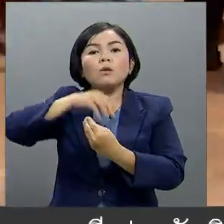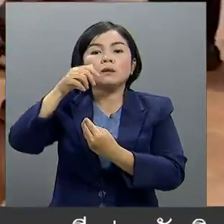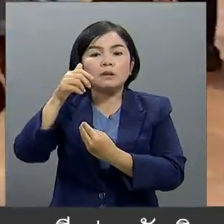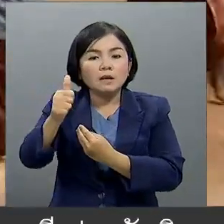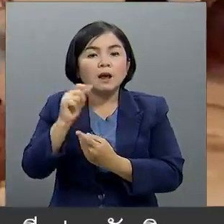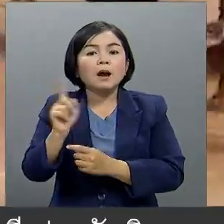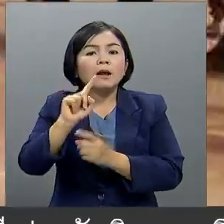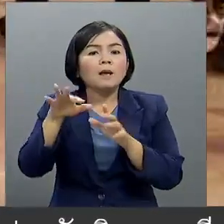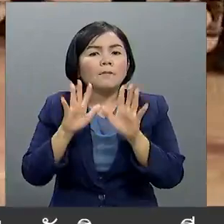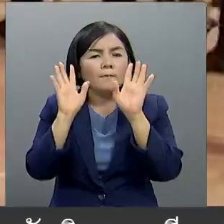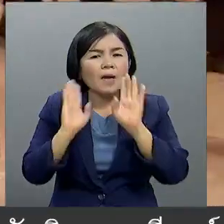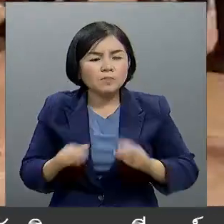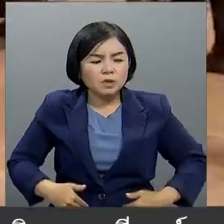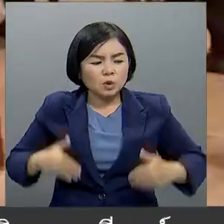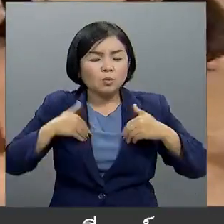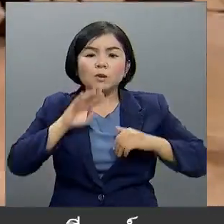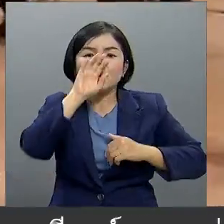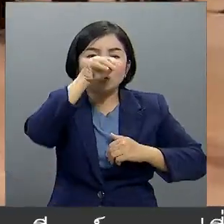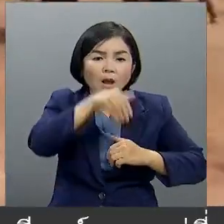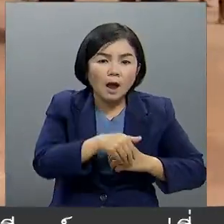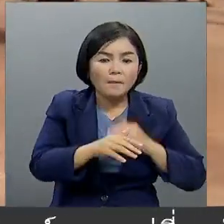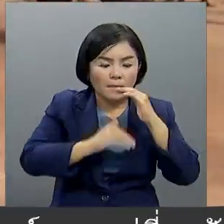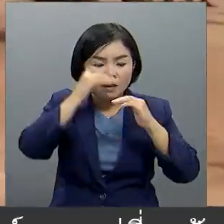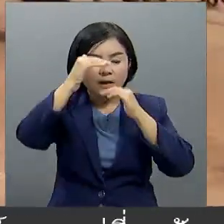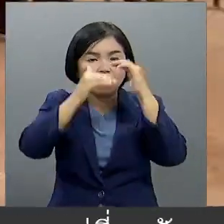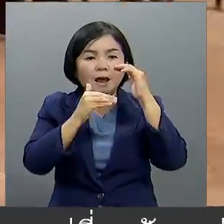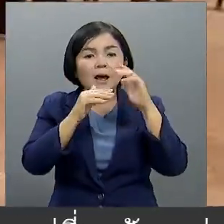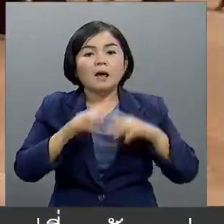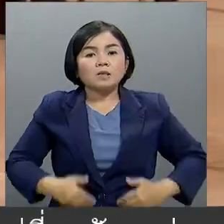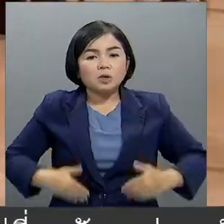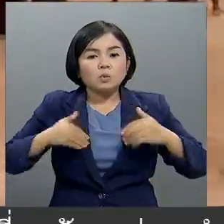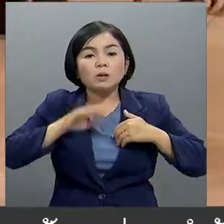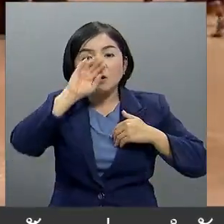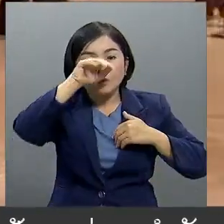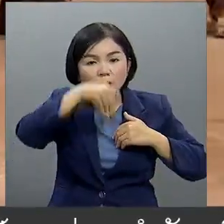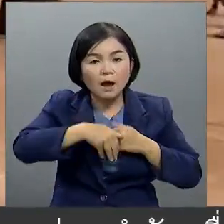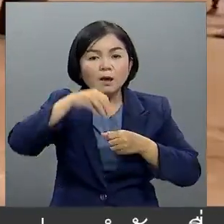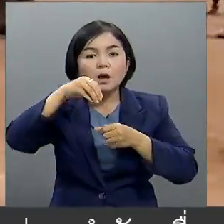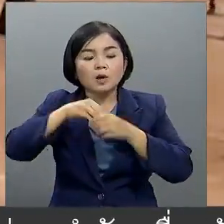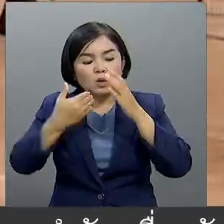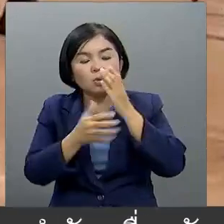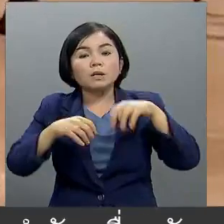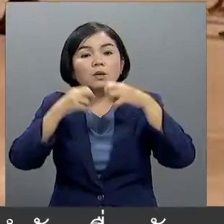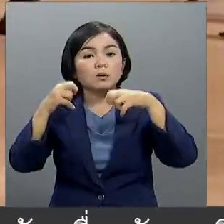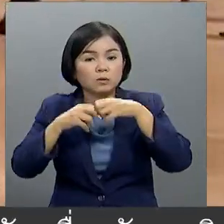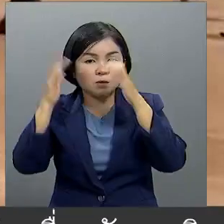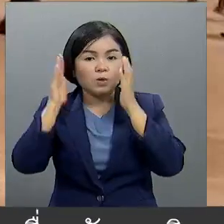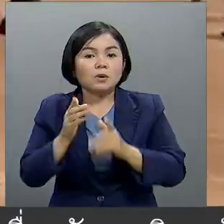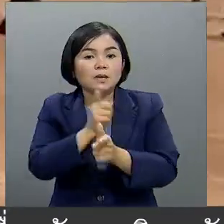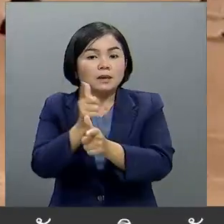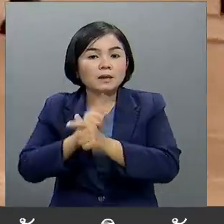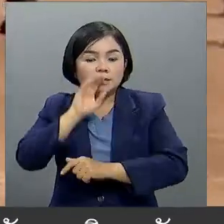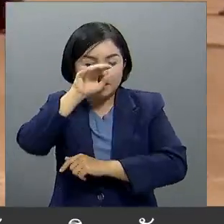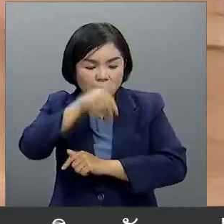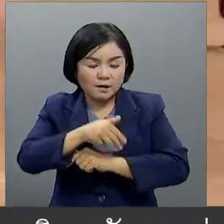จรควบคู่กับการอนุรักษ์ช้างแล้วก็วิถีชีวิตนะคะสำหรับคนเลี้ยงช้างด้วยค่ะ สำหรับโครงการดังกล่าวนะครับสามาร